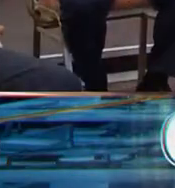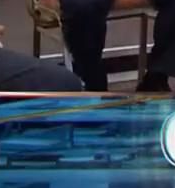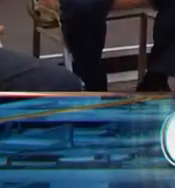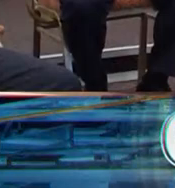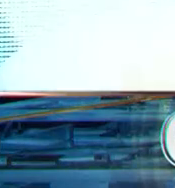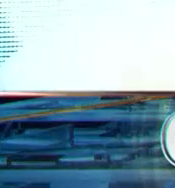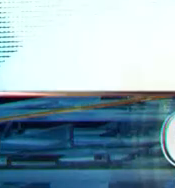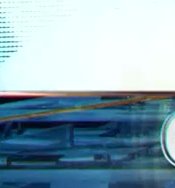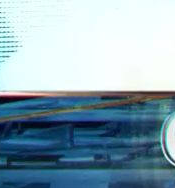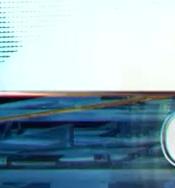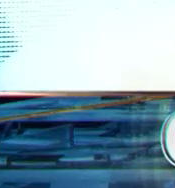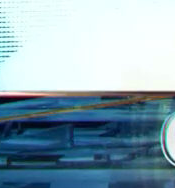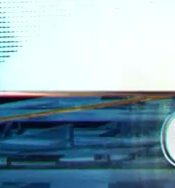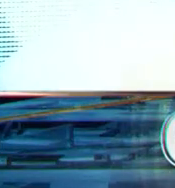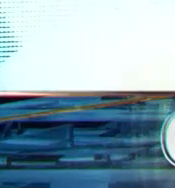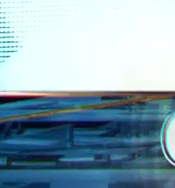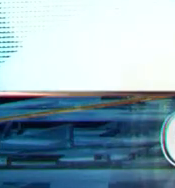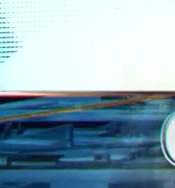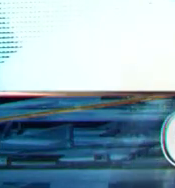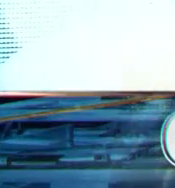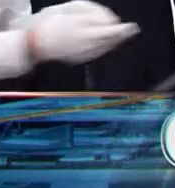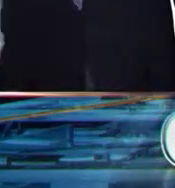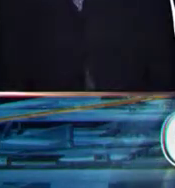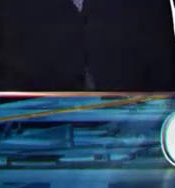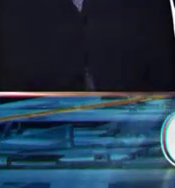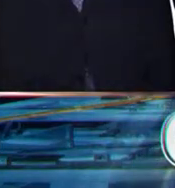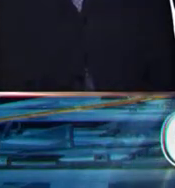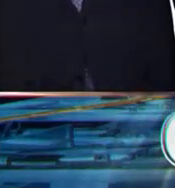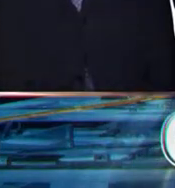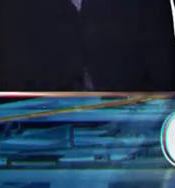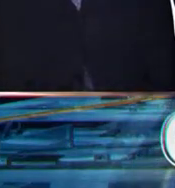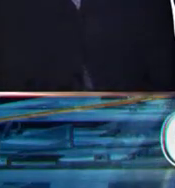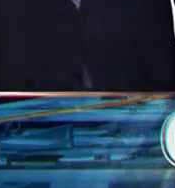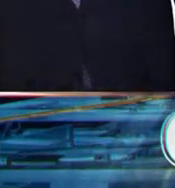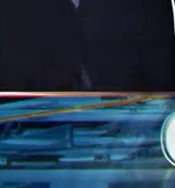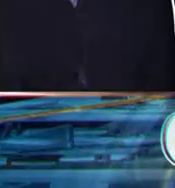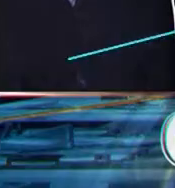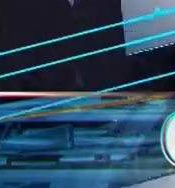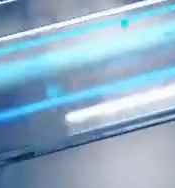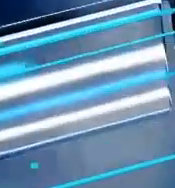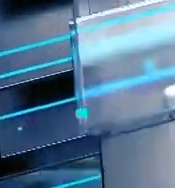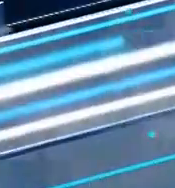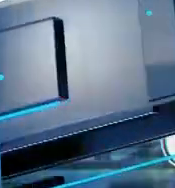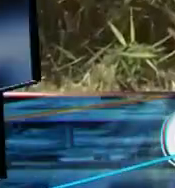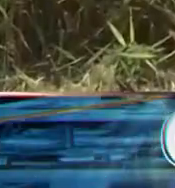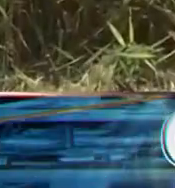Кто пойдет в депутаты? Озвучены первые итоги праймерис в партии Нур Отан.